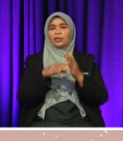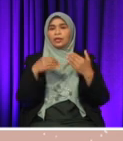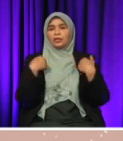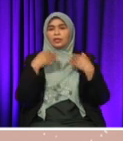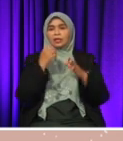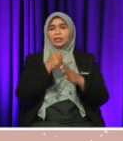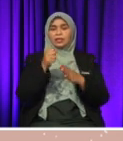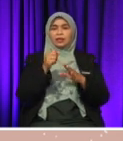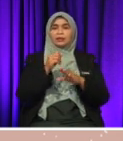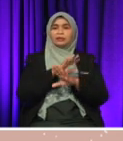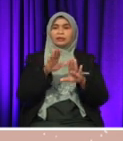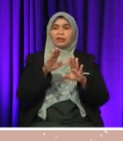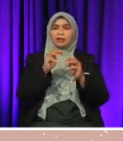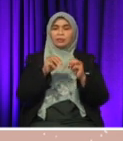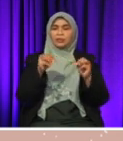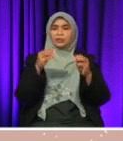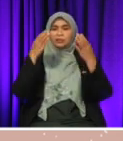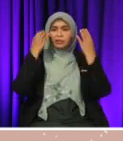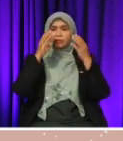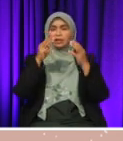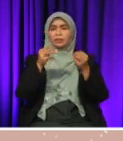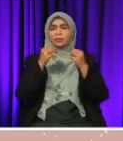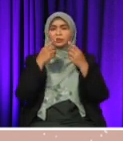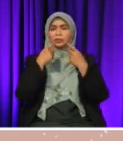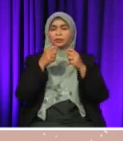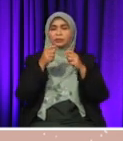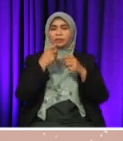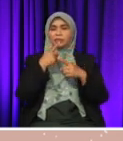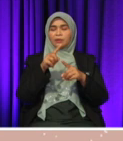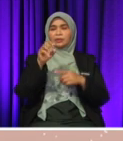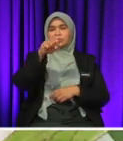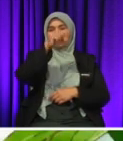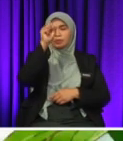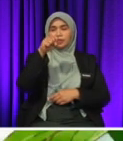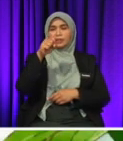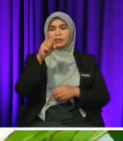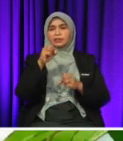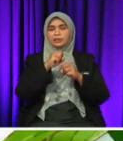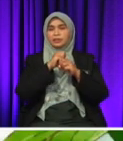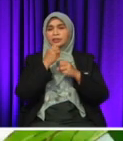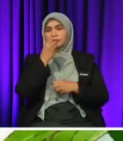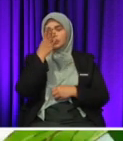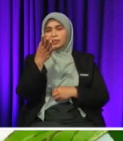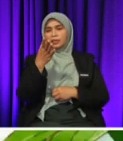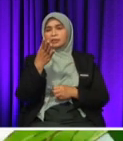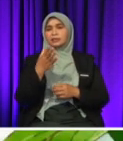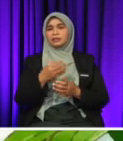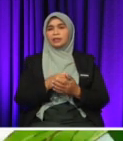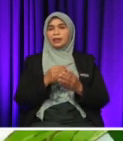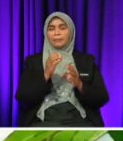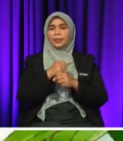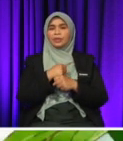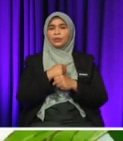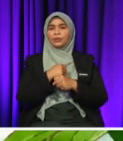yang ingin mencoba menjawab soal lain Jelaskan bentuk rangkap dan patah perkataan